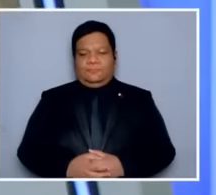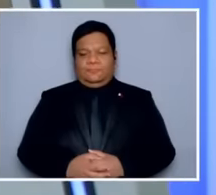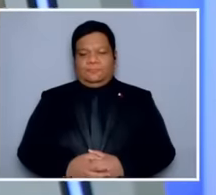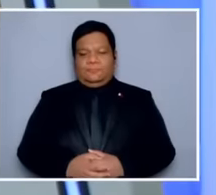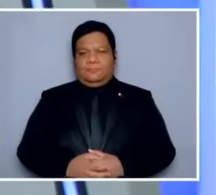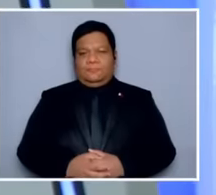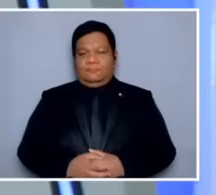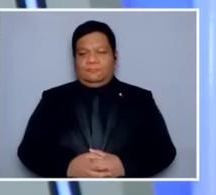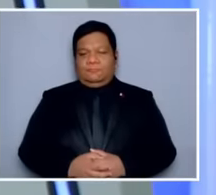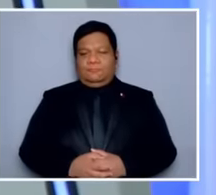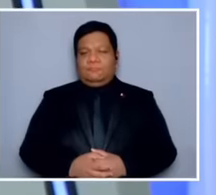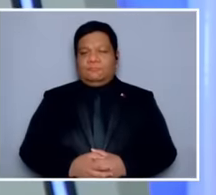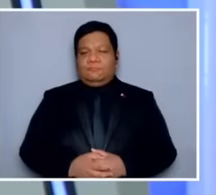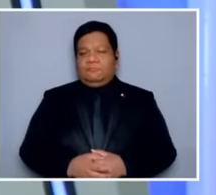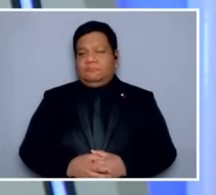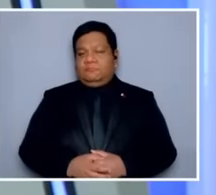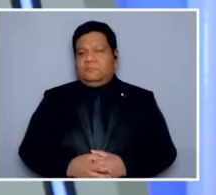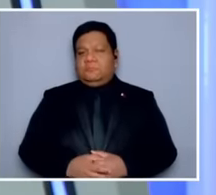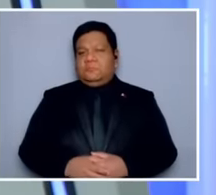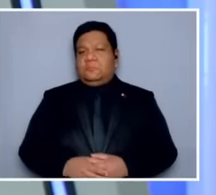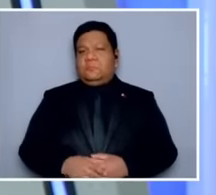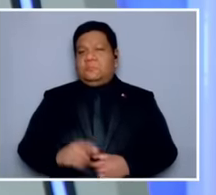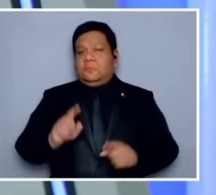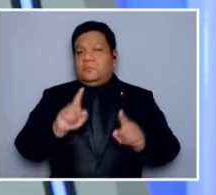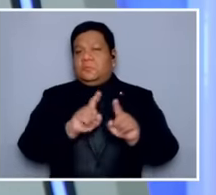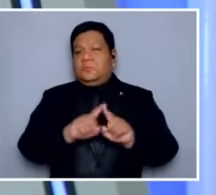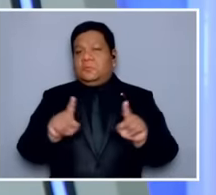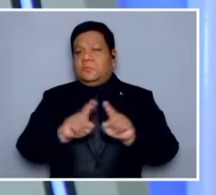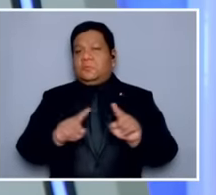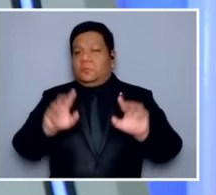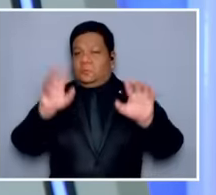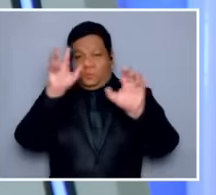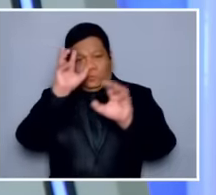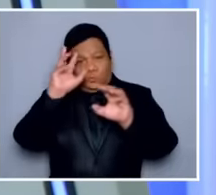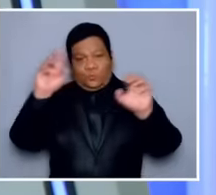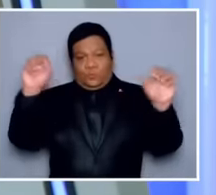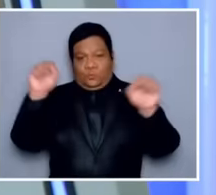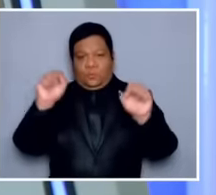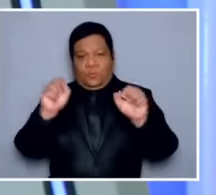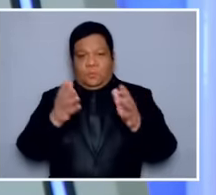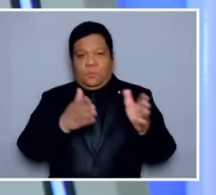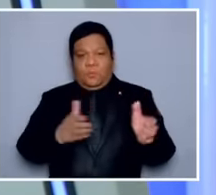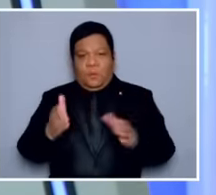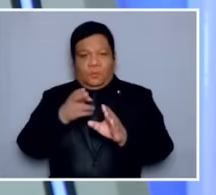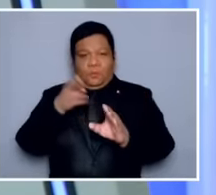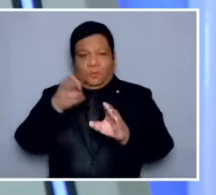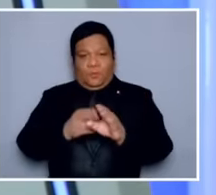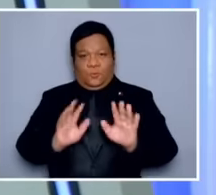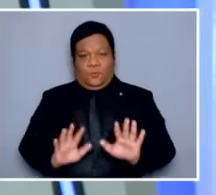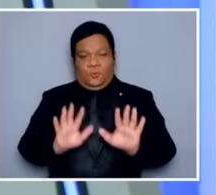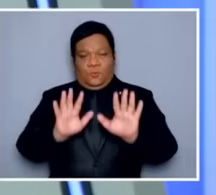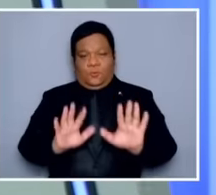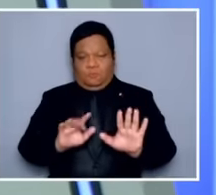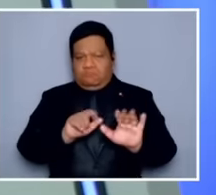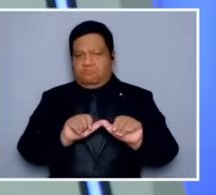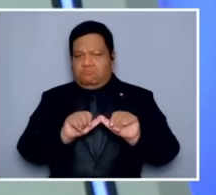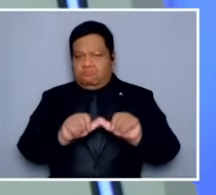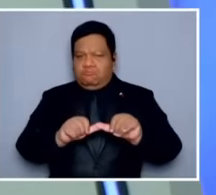Tuloy sa pag-iikot ang mga presidential candidates, ngayong ginugunita ang araw ng bayani na si Andres